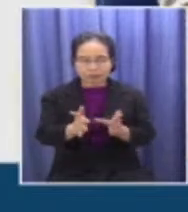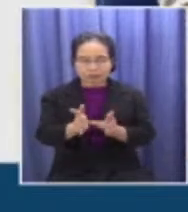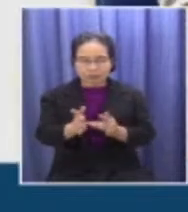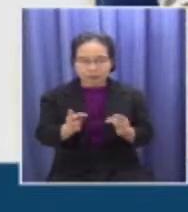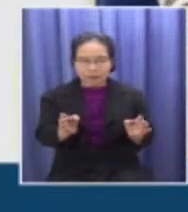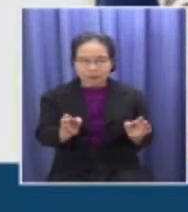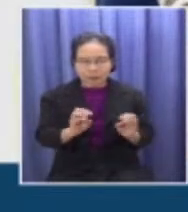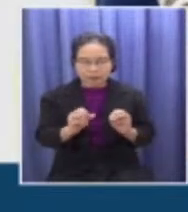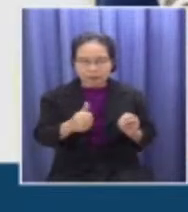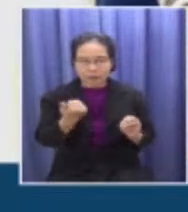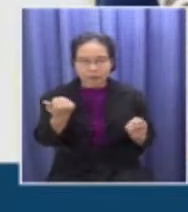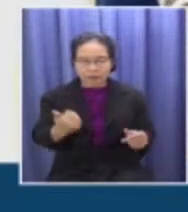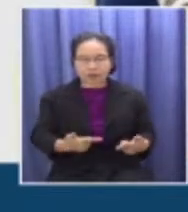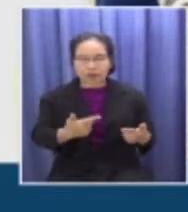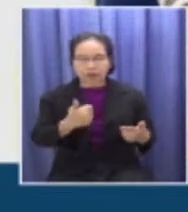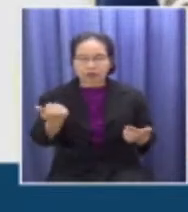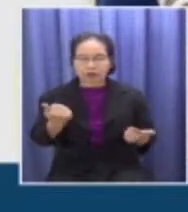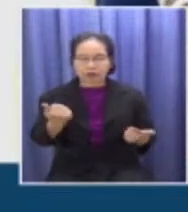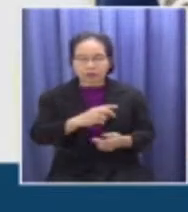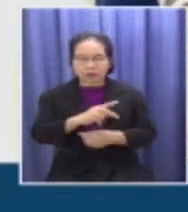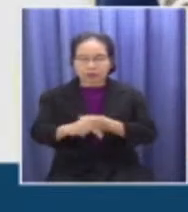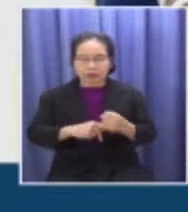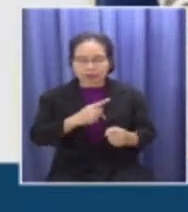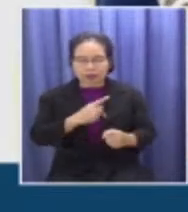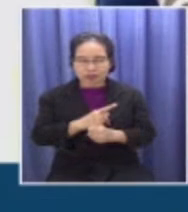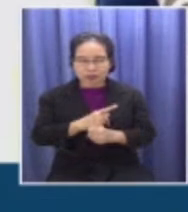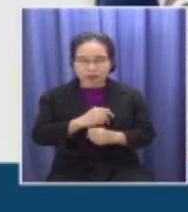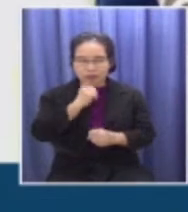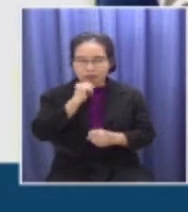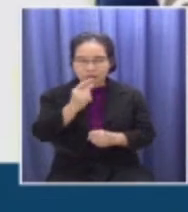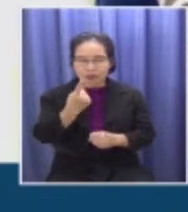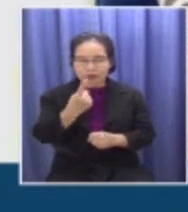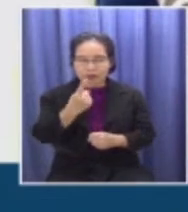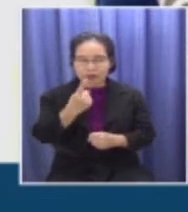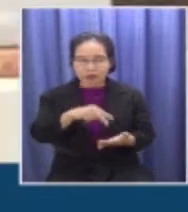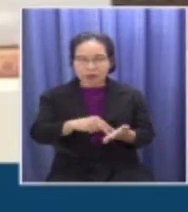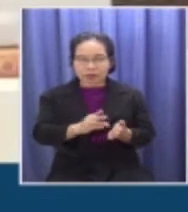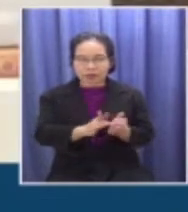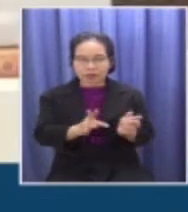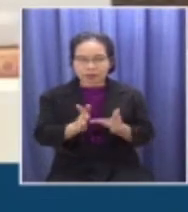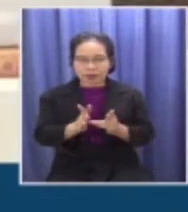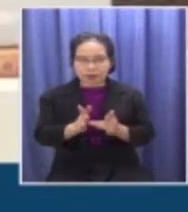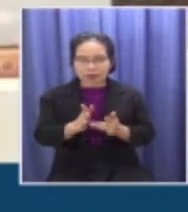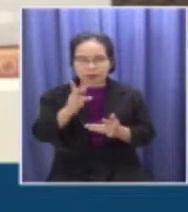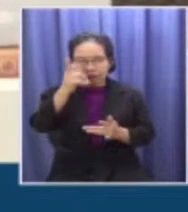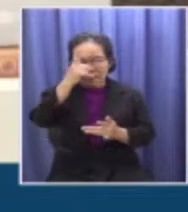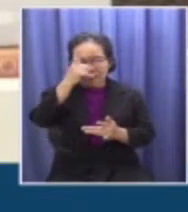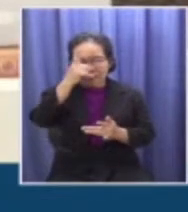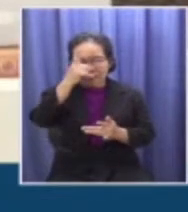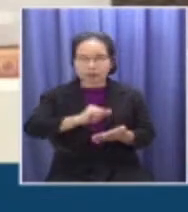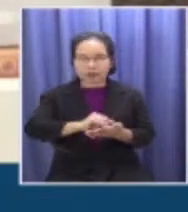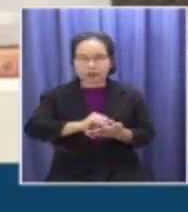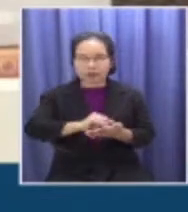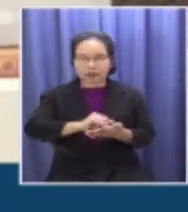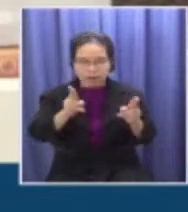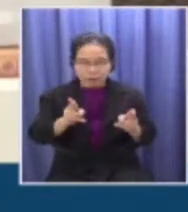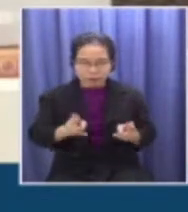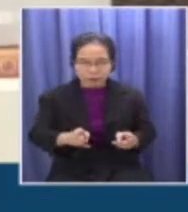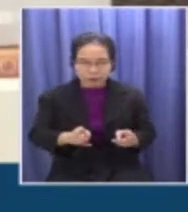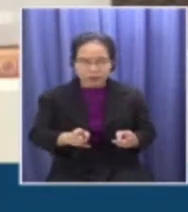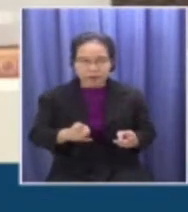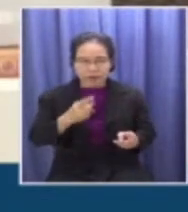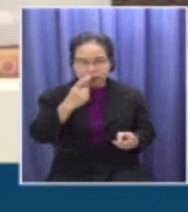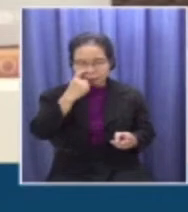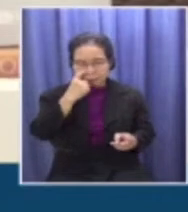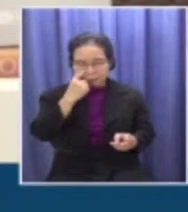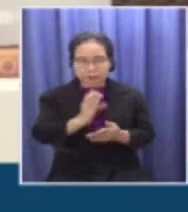tete hɔ abɔde bi tete hɔ te sɛ ne yɛtete asase so ano yie na mɛde ama wɔ no nkwa biara ɛni